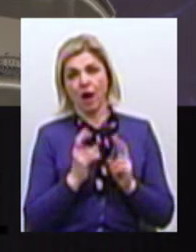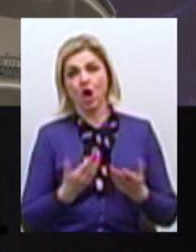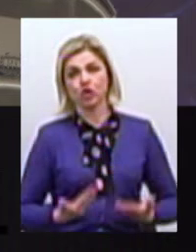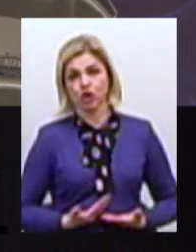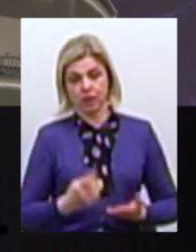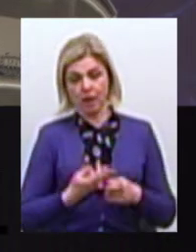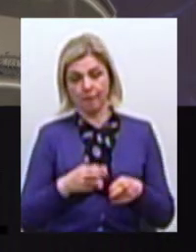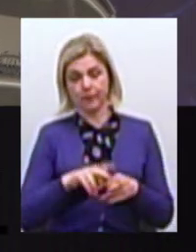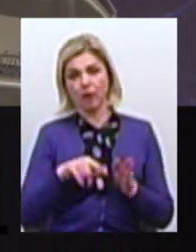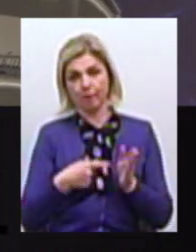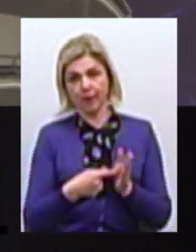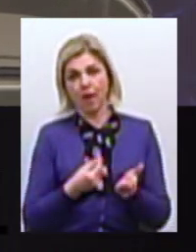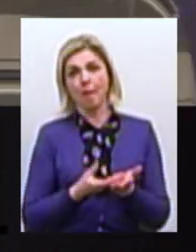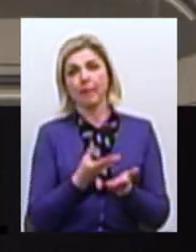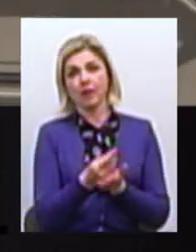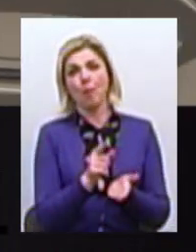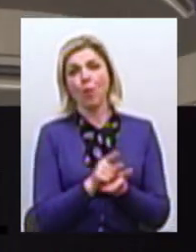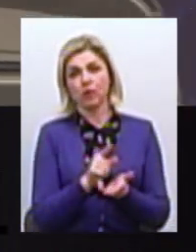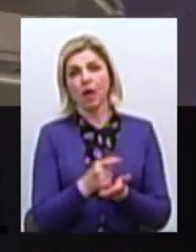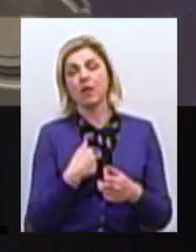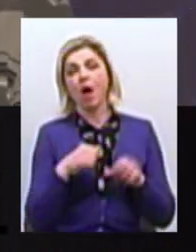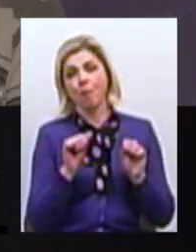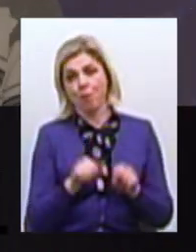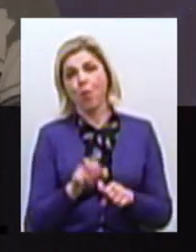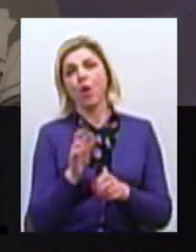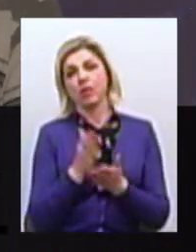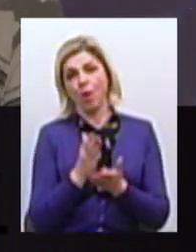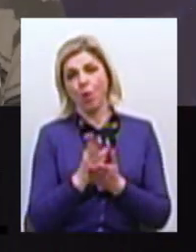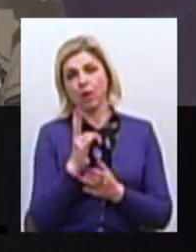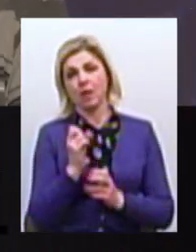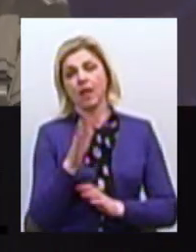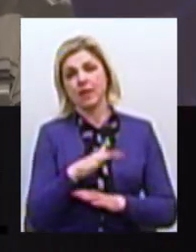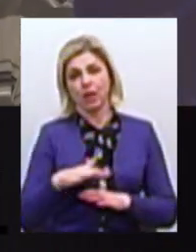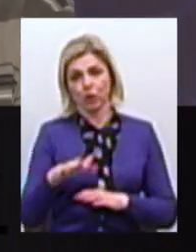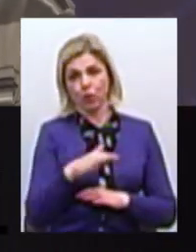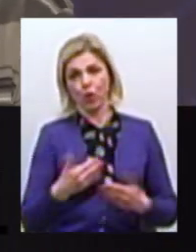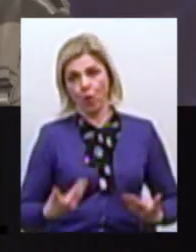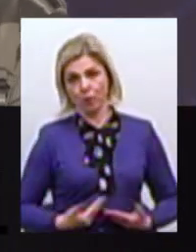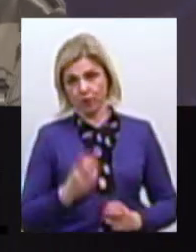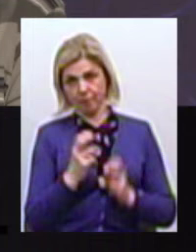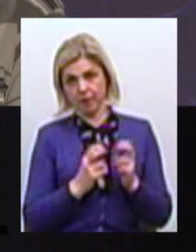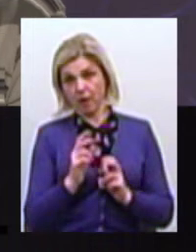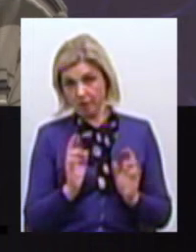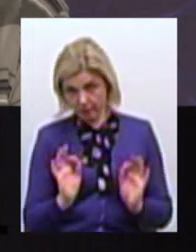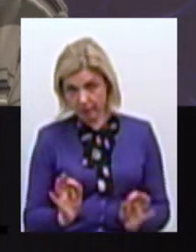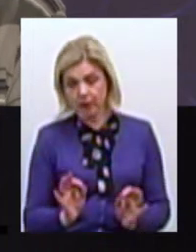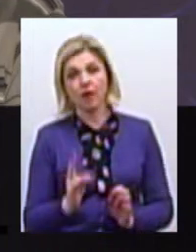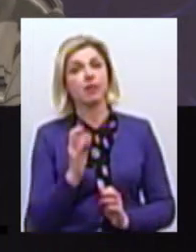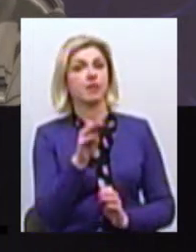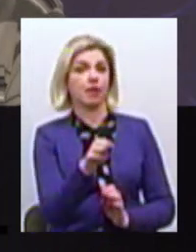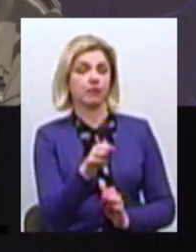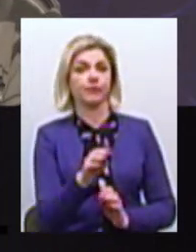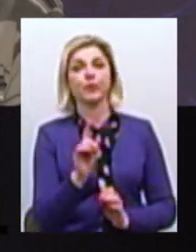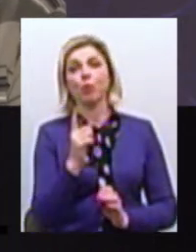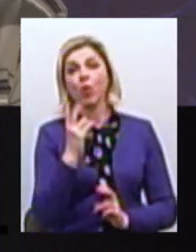та платник податків, я ж можу знаходитися на території комунального підприємства, вірно? Нет. Чому? Потому что на